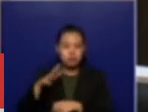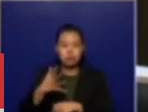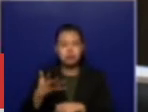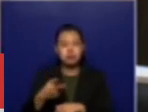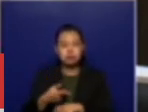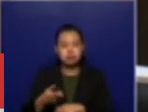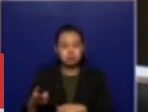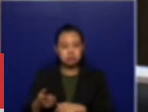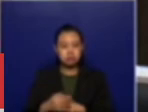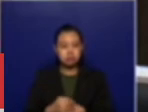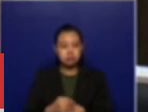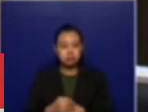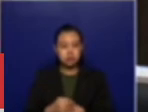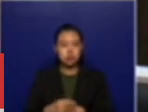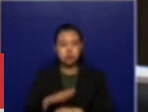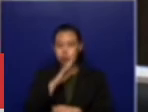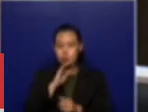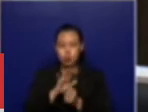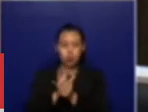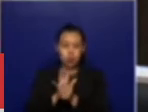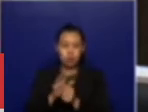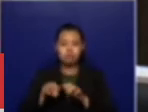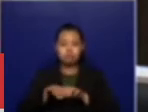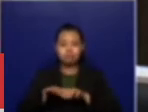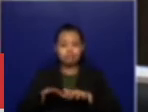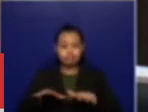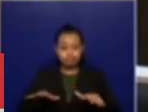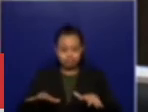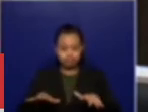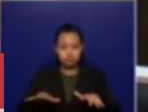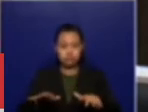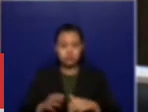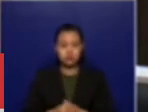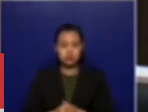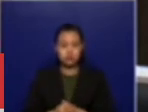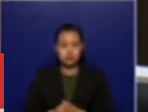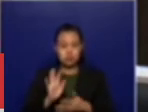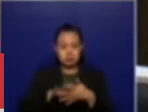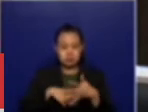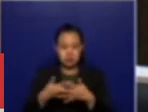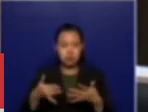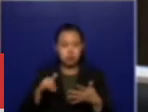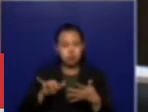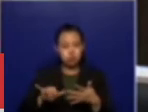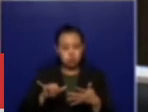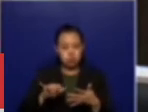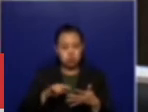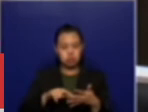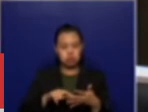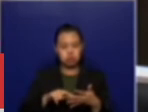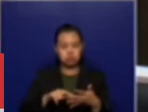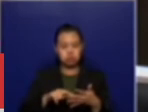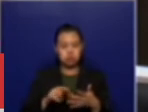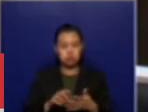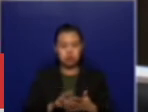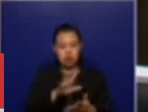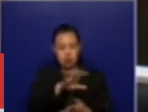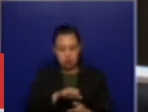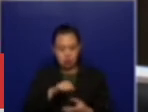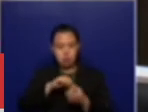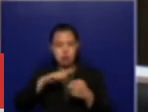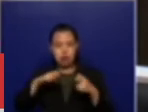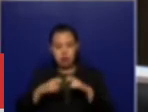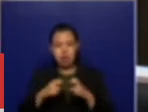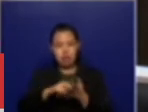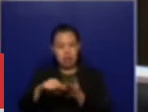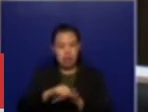การเกิดสถานการณ์การแพร่ระบาดของโควิดเนี่ยยุทธศาสตร์ของท่านนายกไม่สามารถนำมาใช้แก้ไขปัญหาโควิด